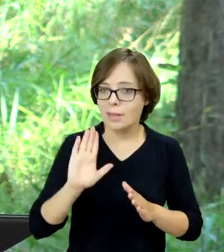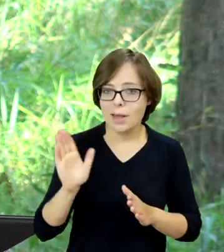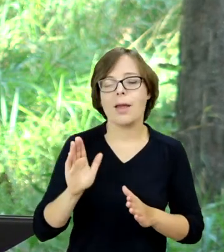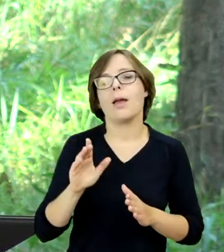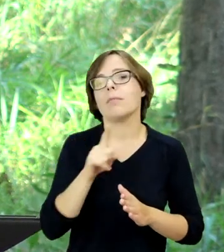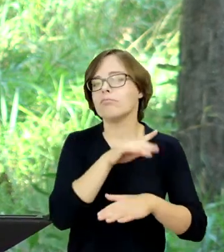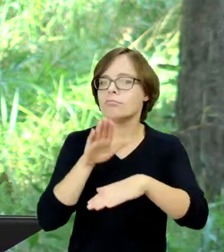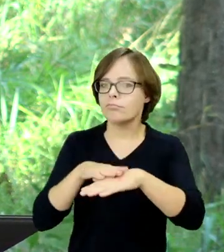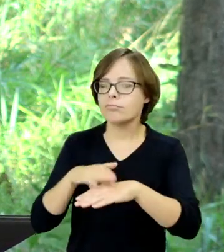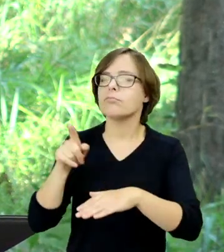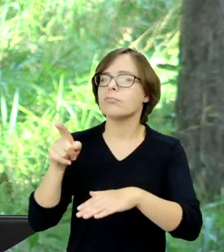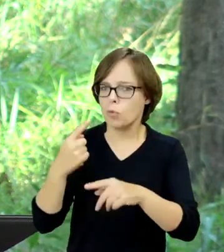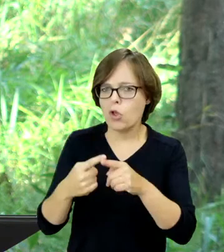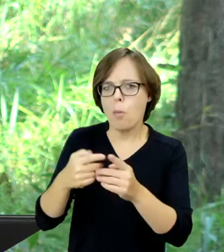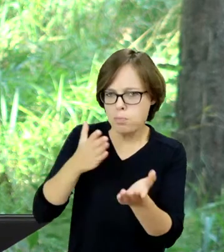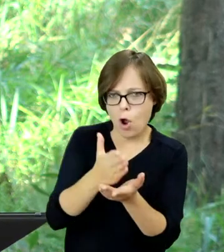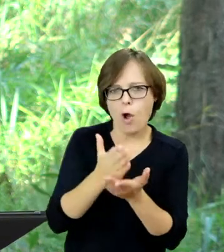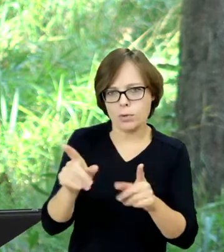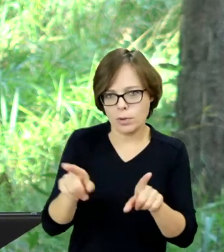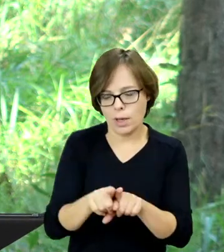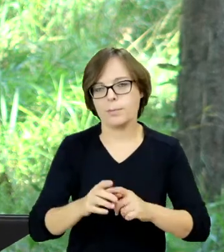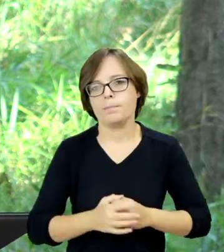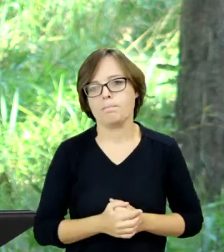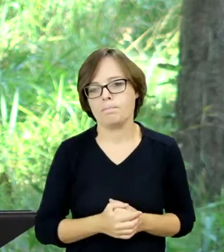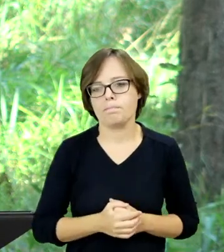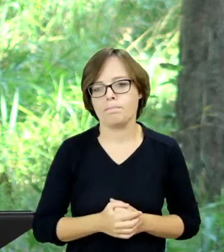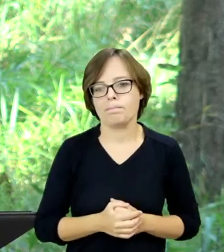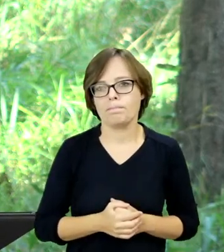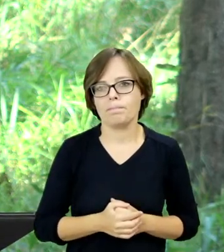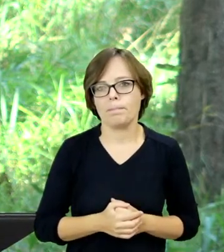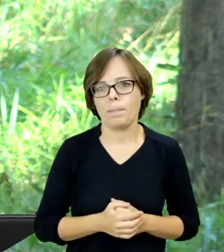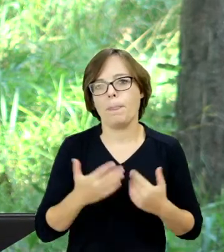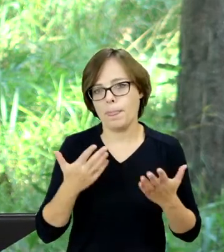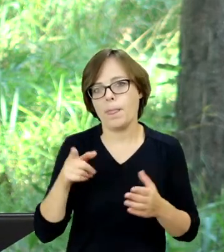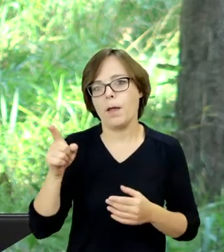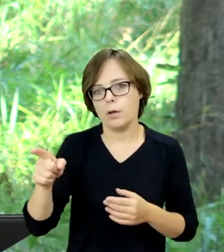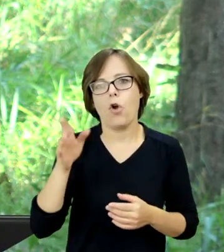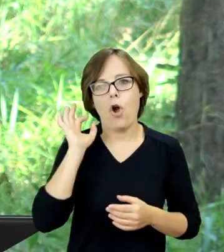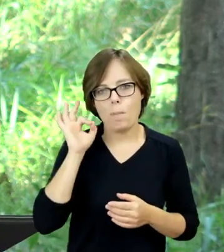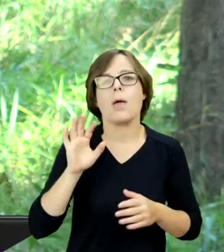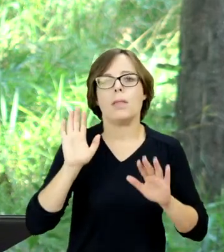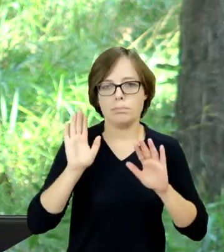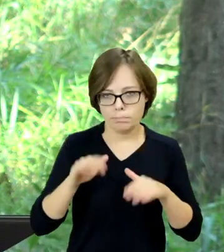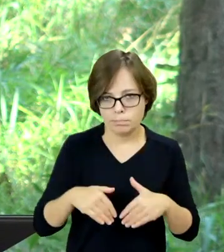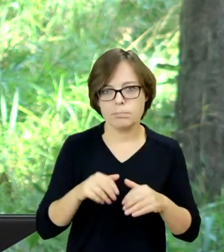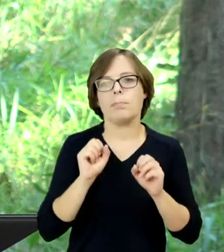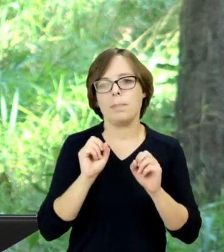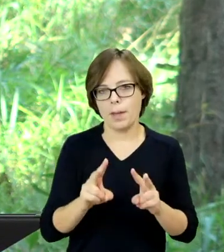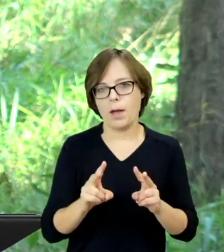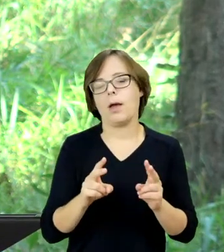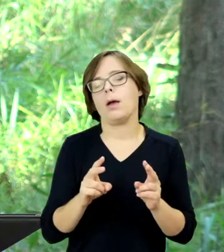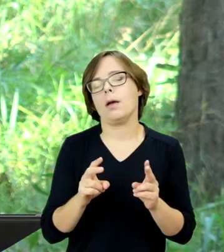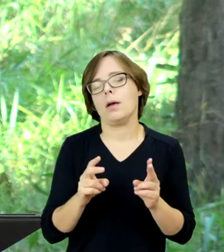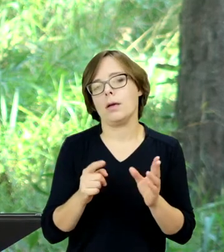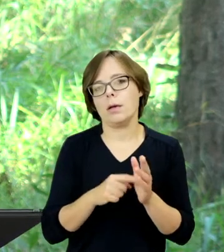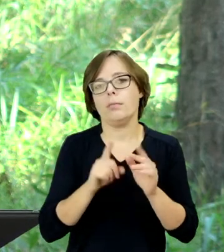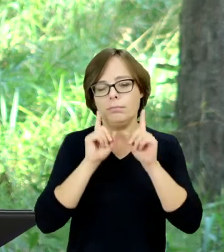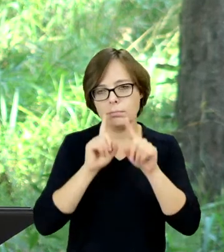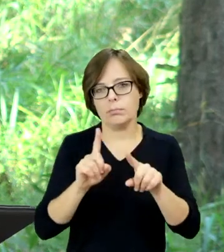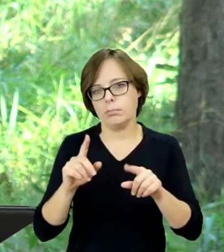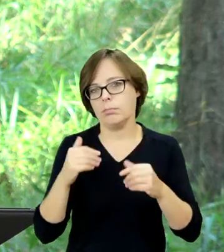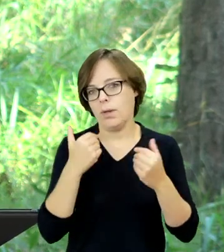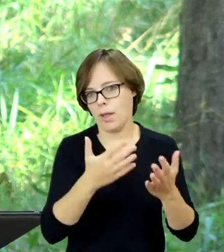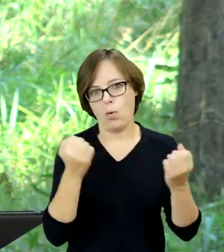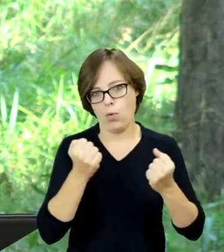swoją miarę. No właśnie, tak posłuchały tego apelu i rzeczywiście wsparły